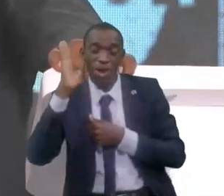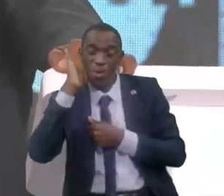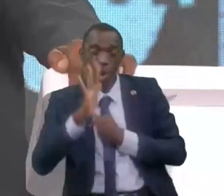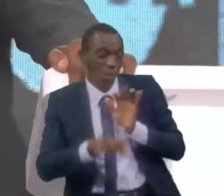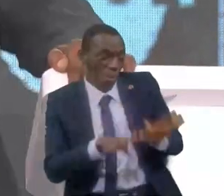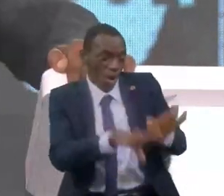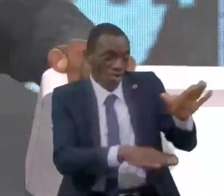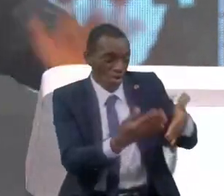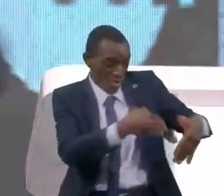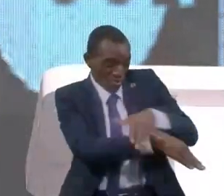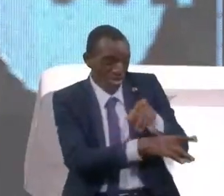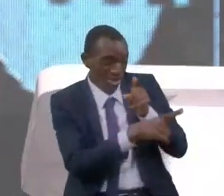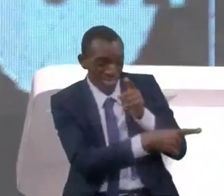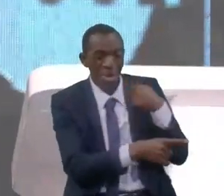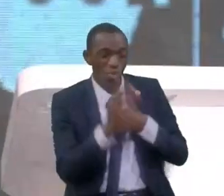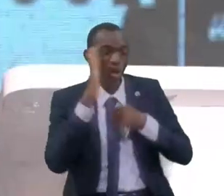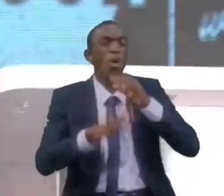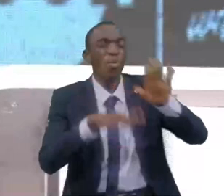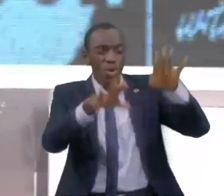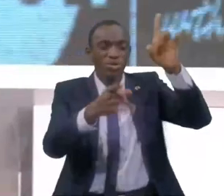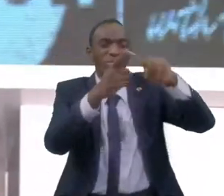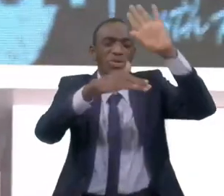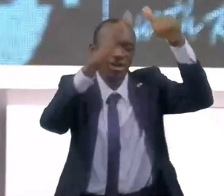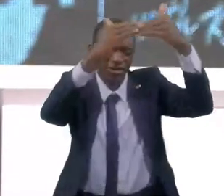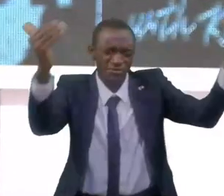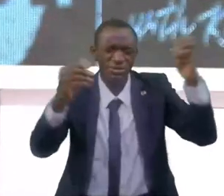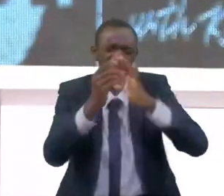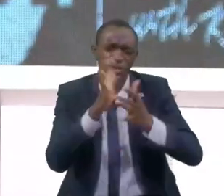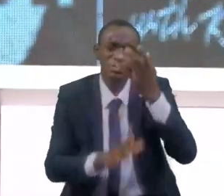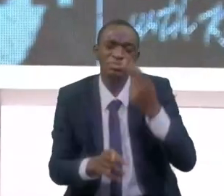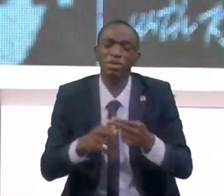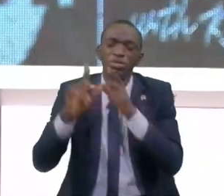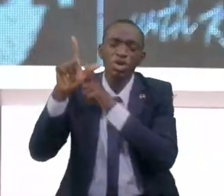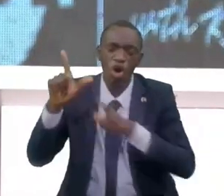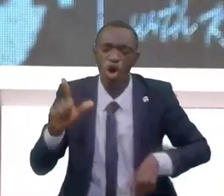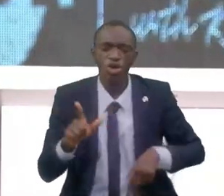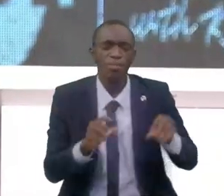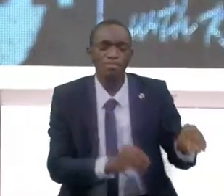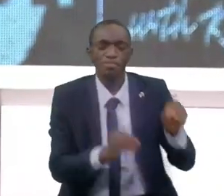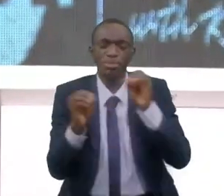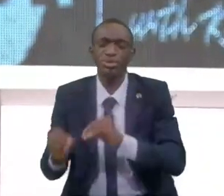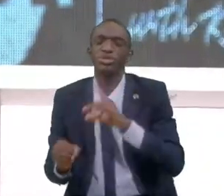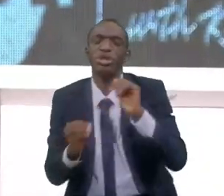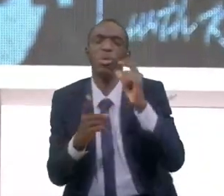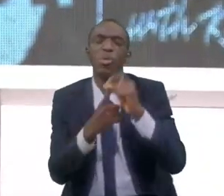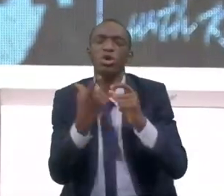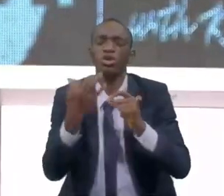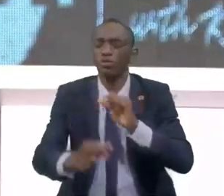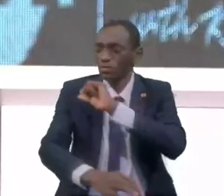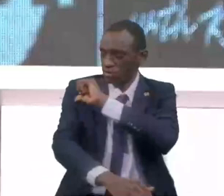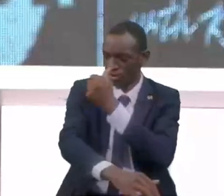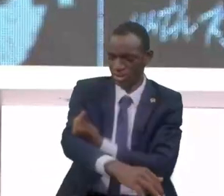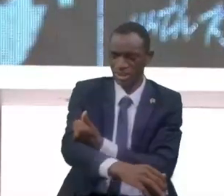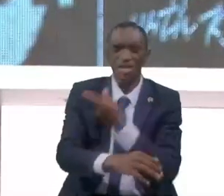Nous allons marcher pour le ciel. Que le Seigneur mette la parole d'autorité, la parole de